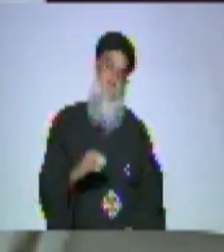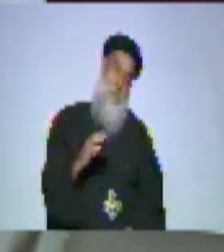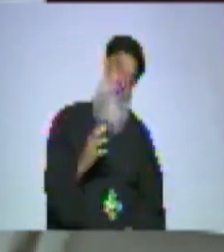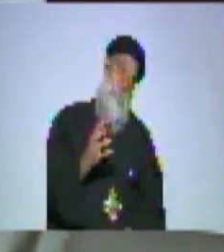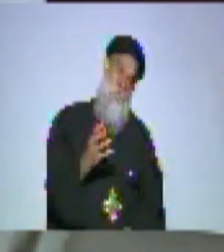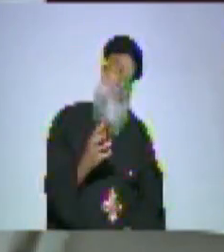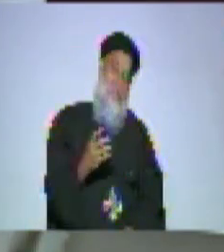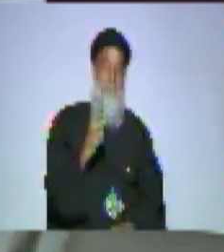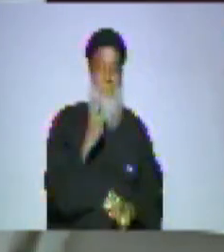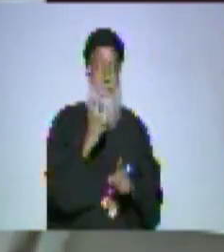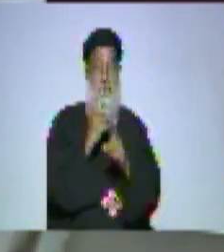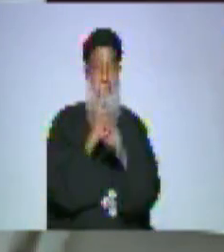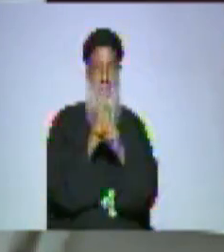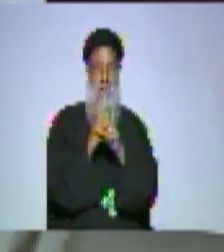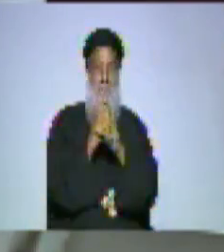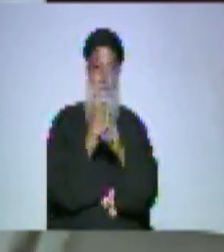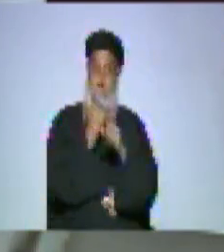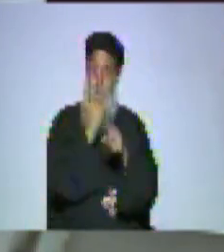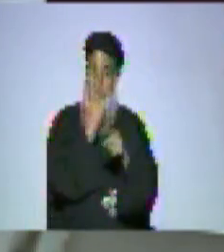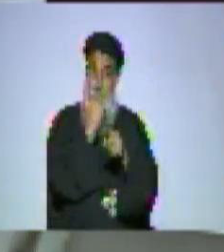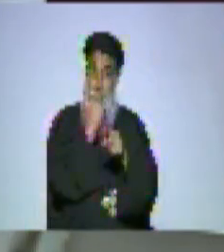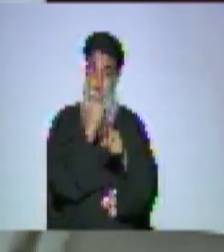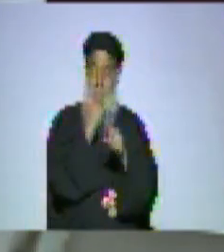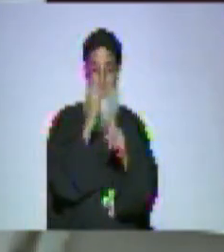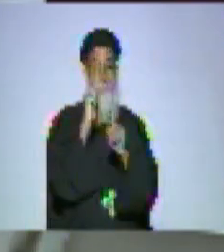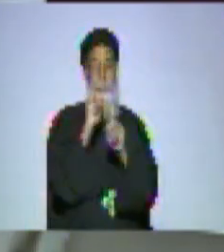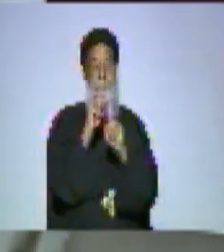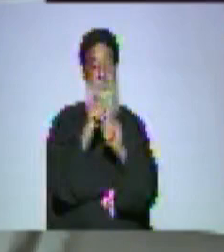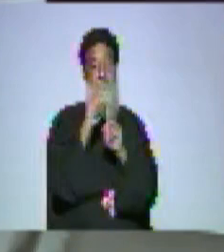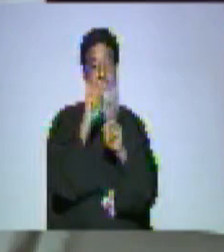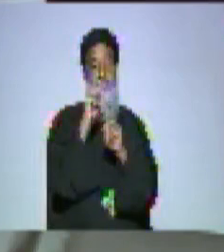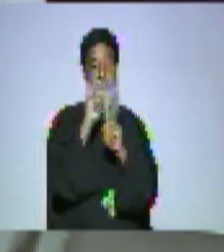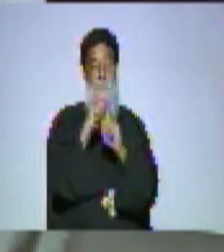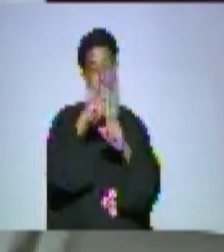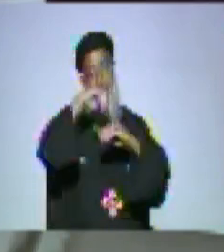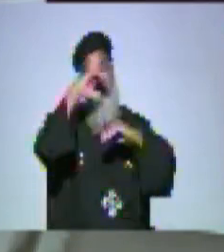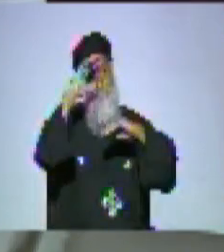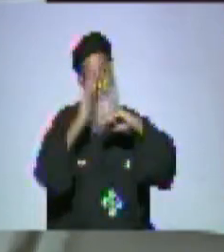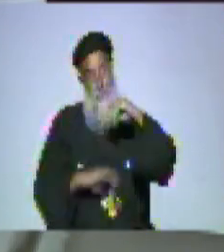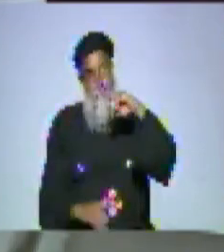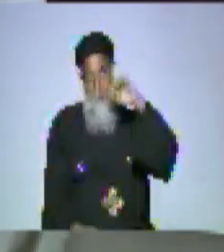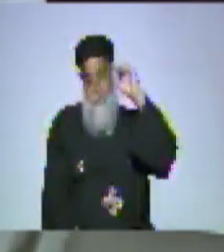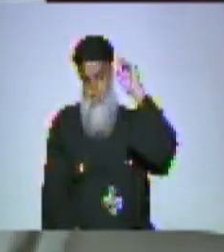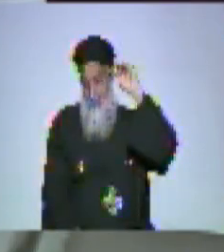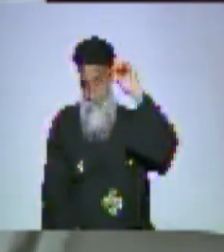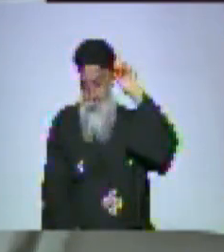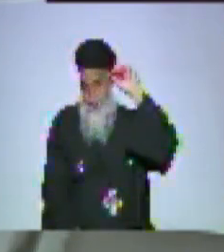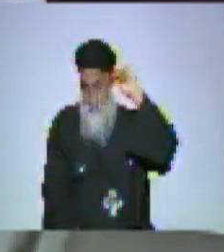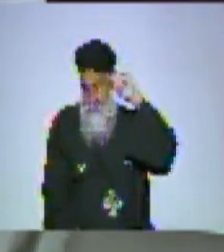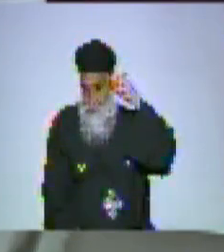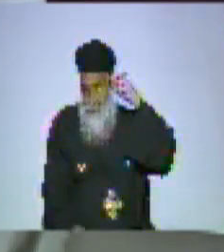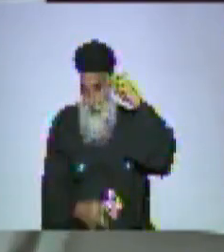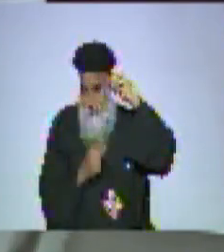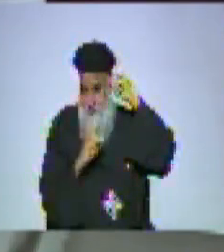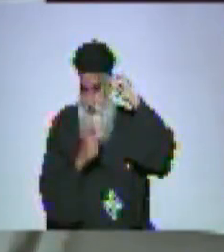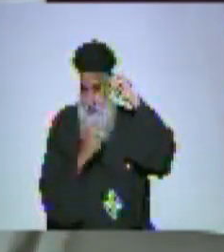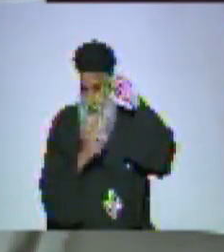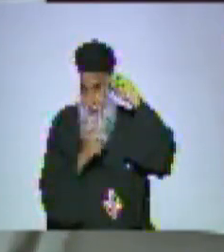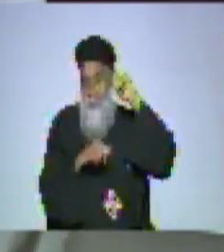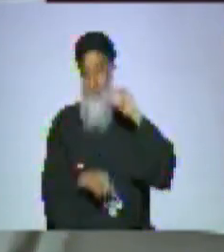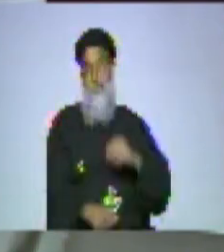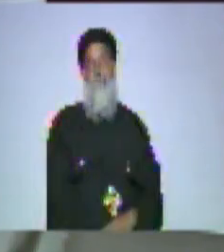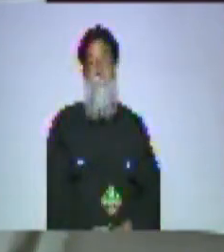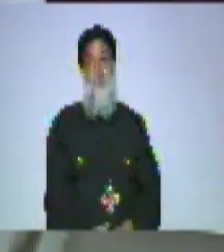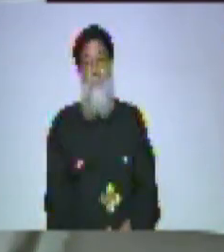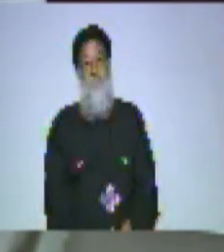يقابل حزما لا يكرر فيه الخطا يعني رادع ودي حاجه كويسه برضو